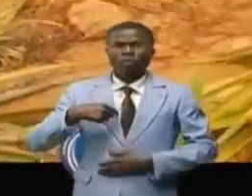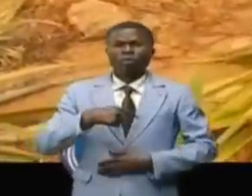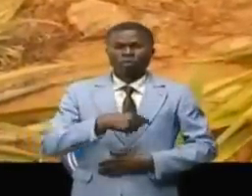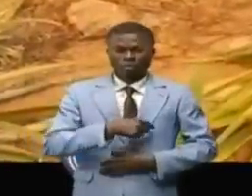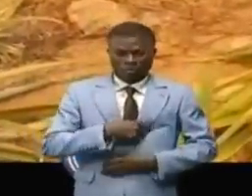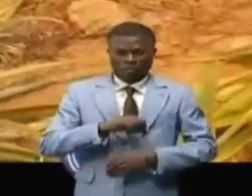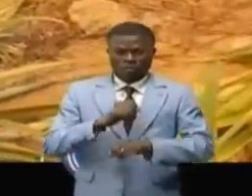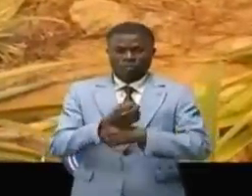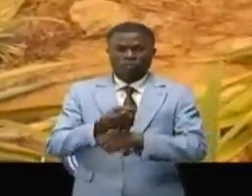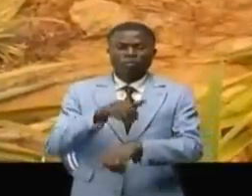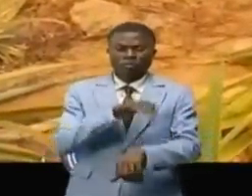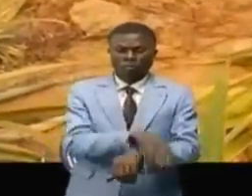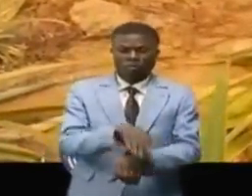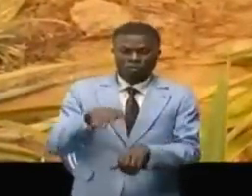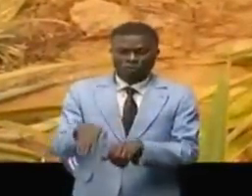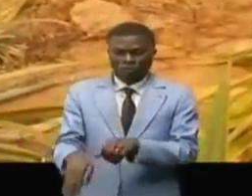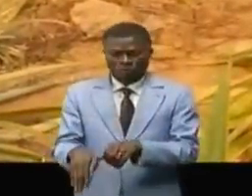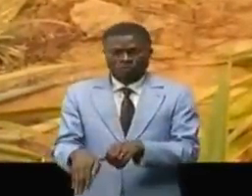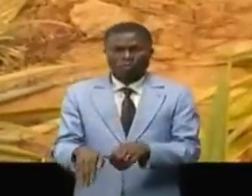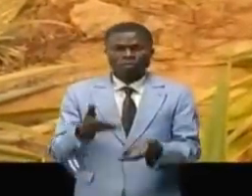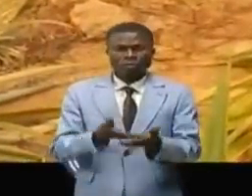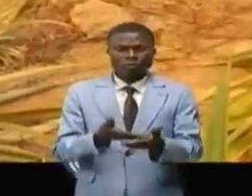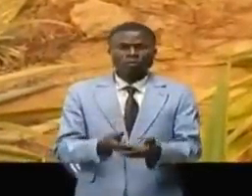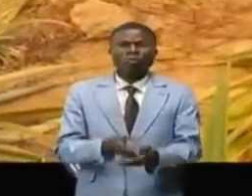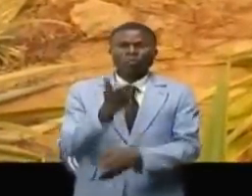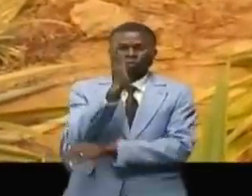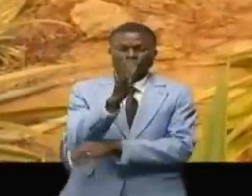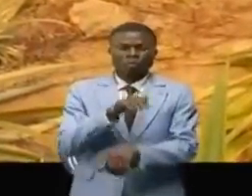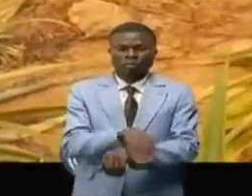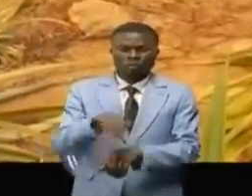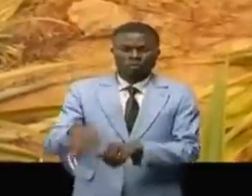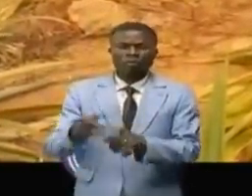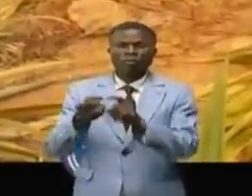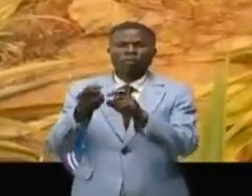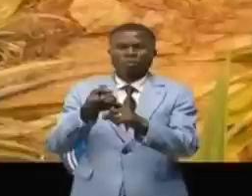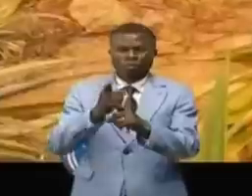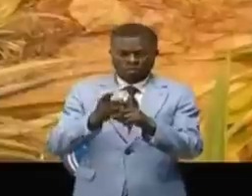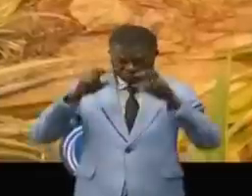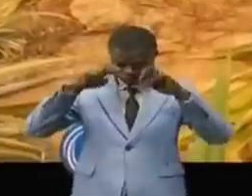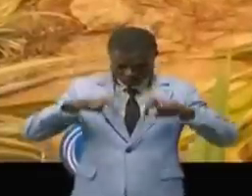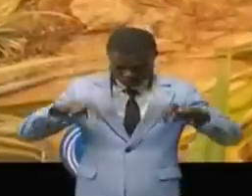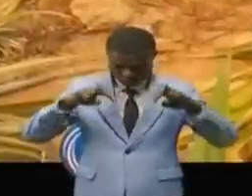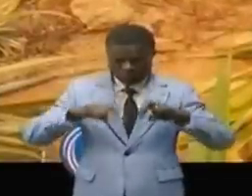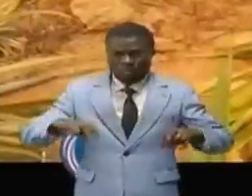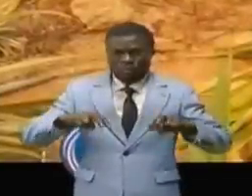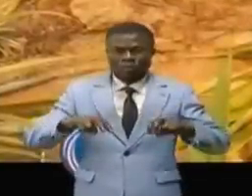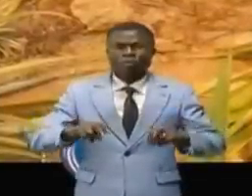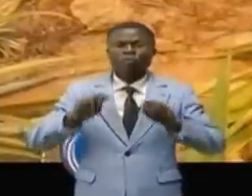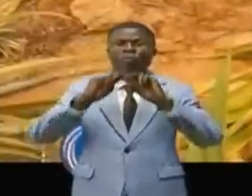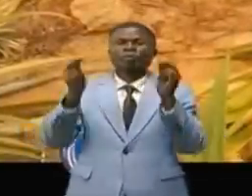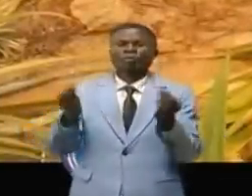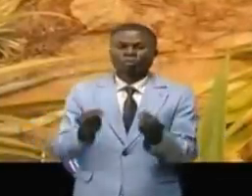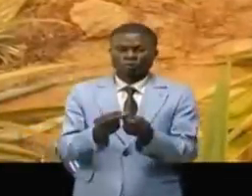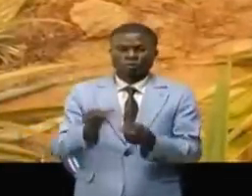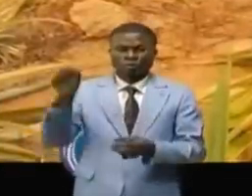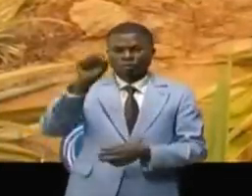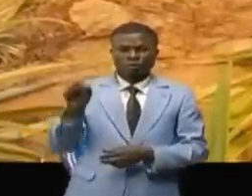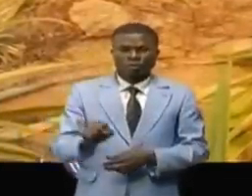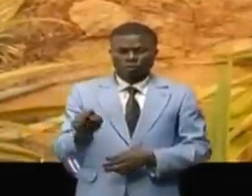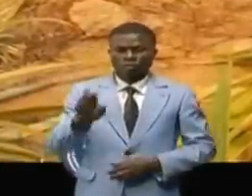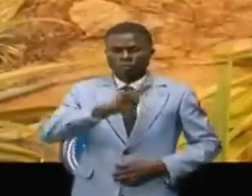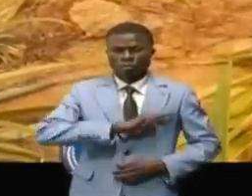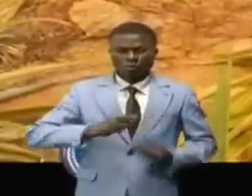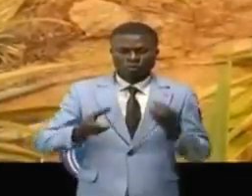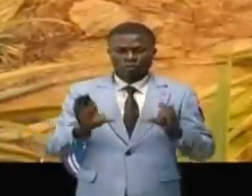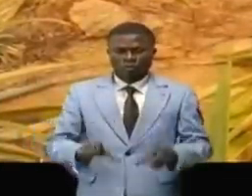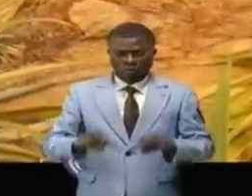pieds nanas à multiples régions c'est ananas c'est le résultat de recherche de la structure sdrdc sur base